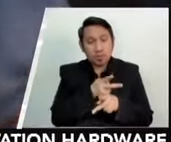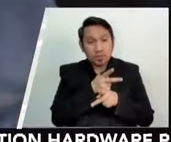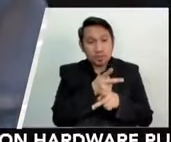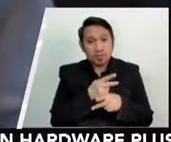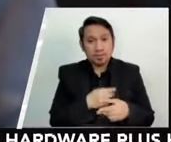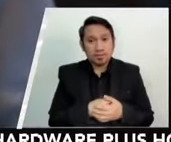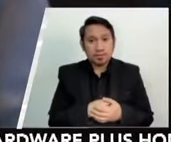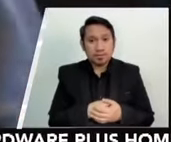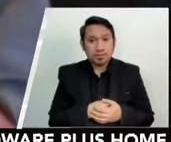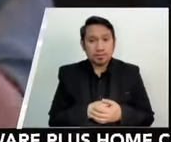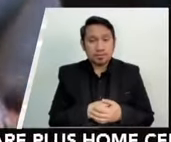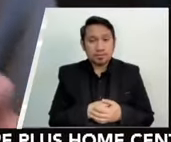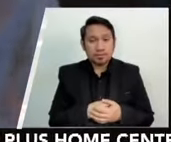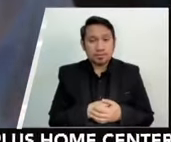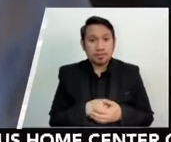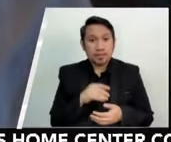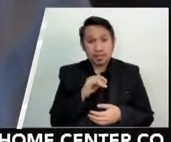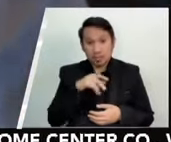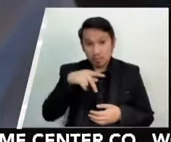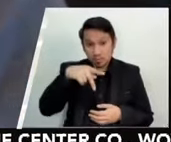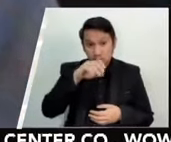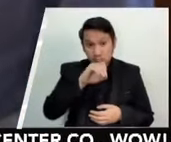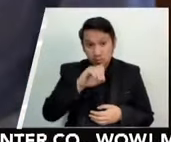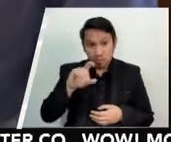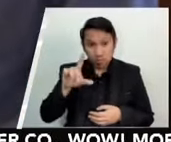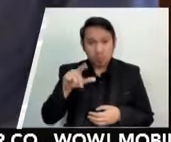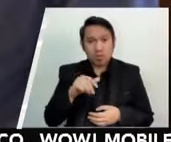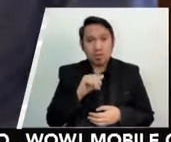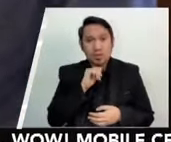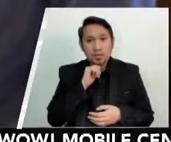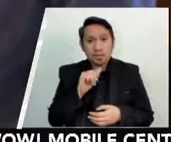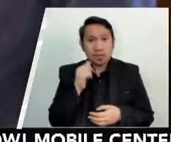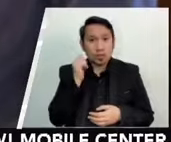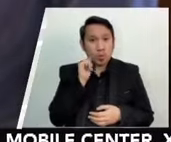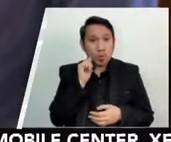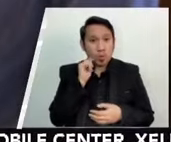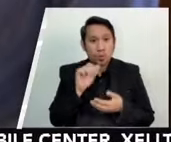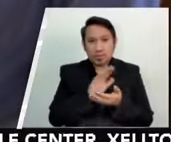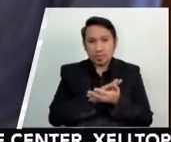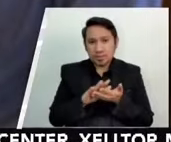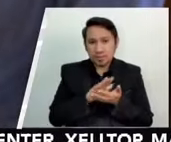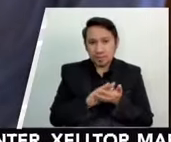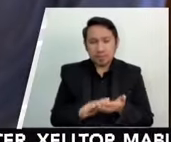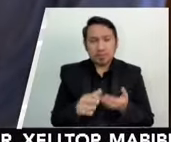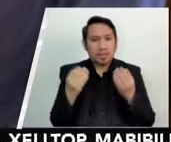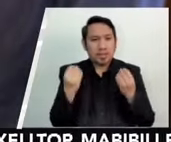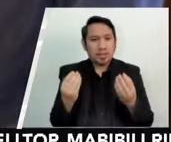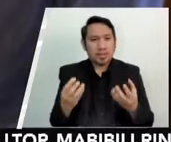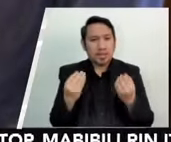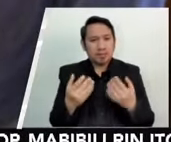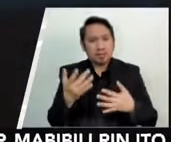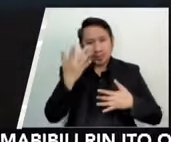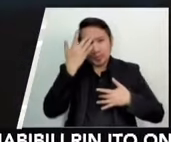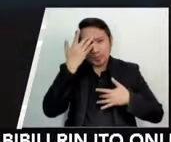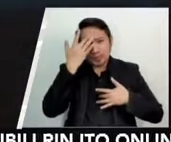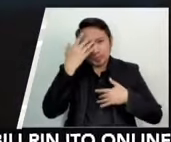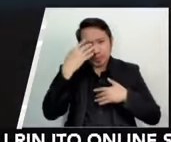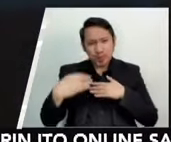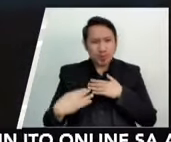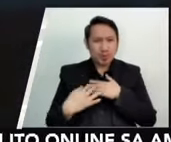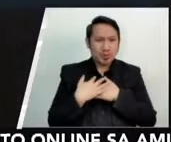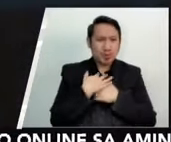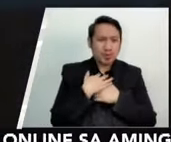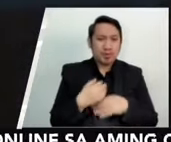iyong pagliliguan ay di regular na nalilinis, maraming sakit ang pwedeng makuha dito. You get